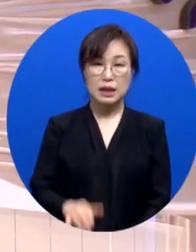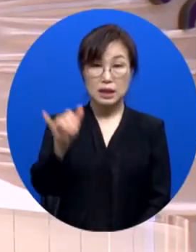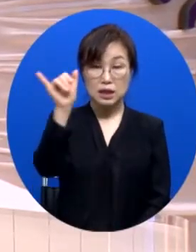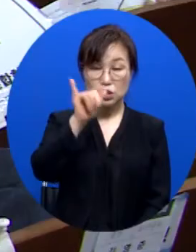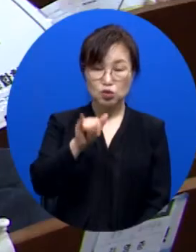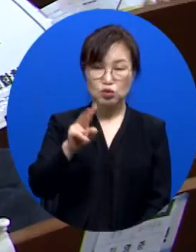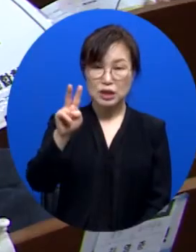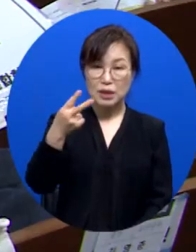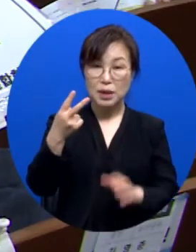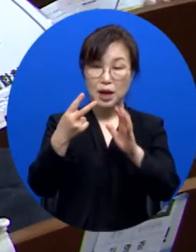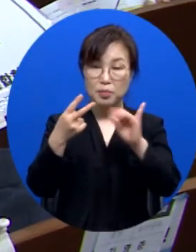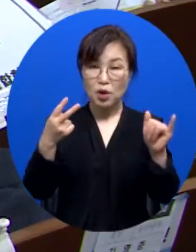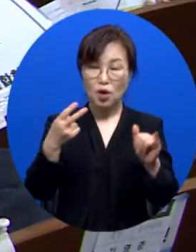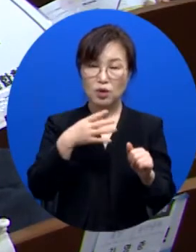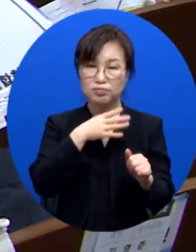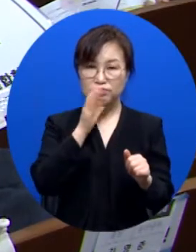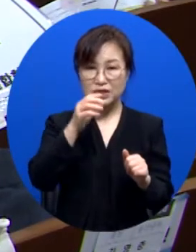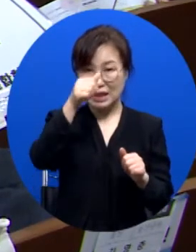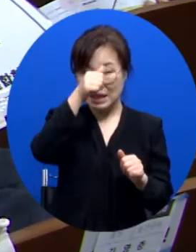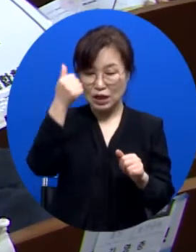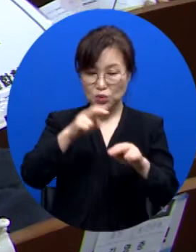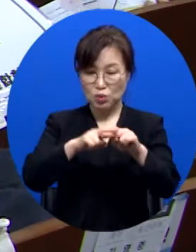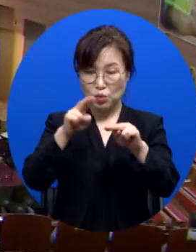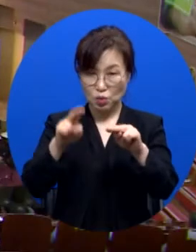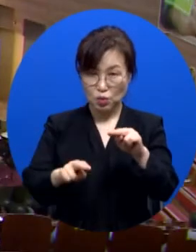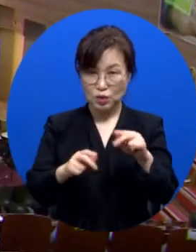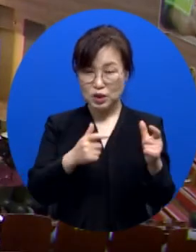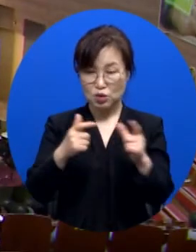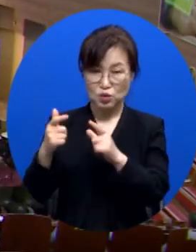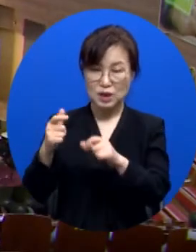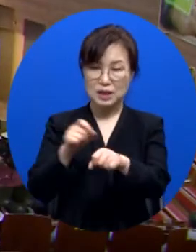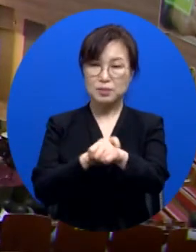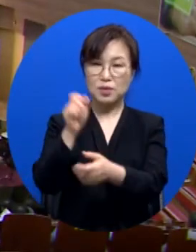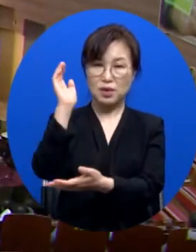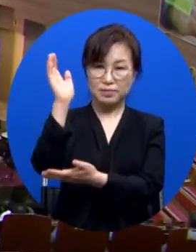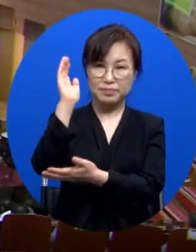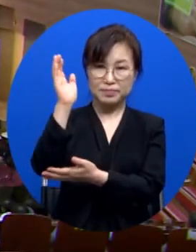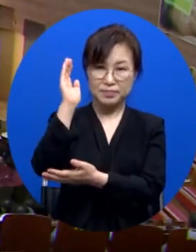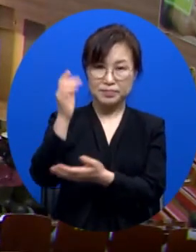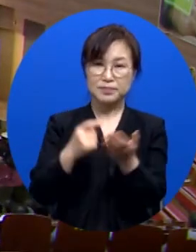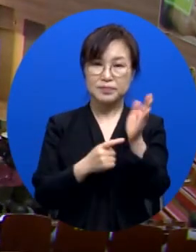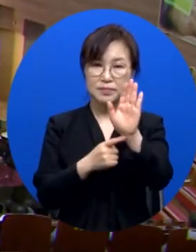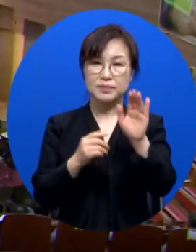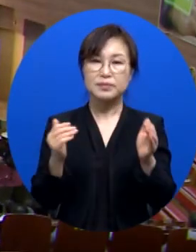200여명의 원로 은퇴 장로 를 위한 다양한 특강과 기도회 등을 진행했습니다